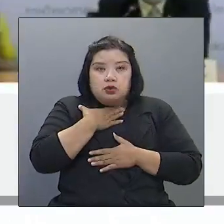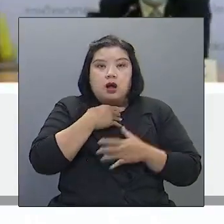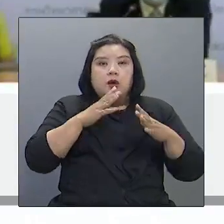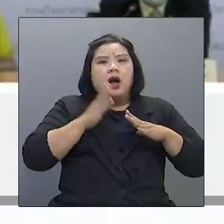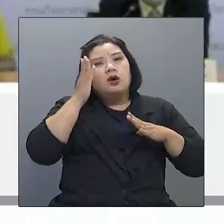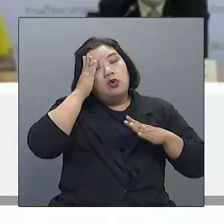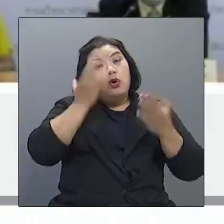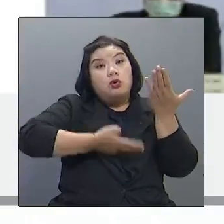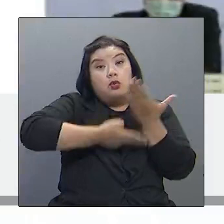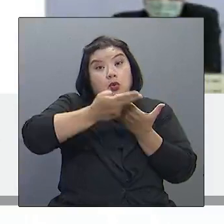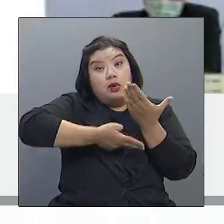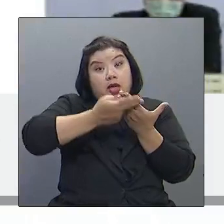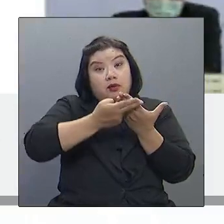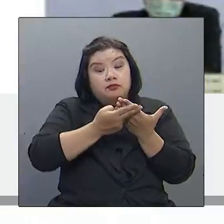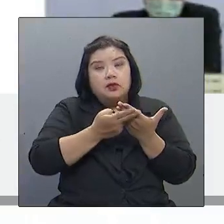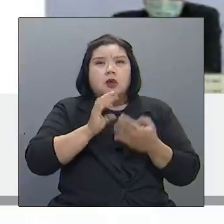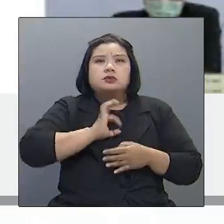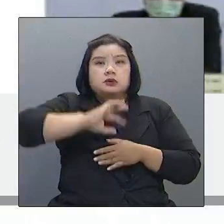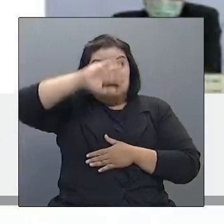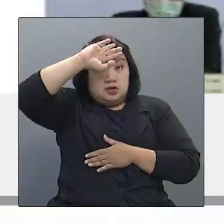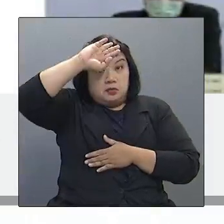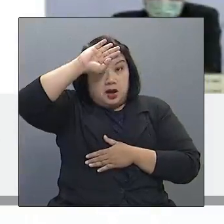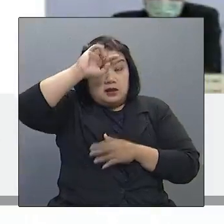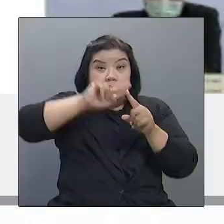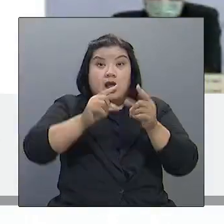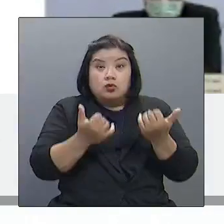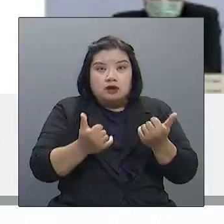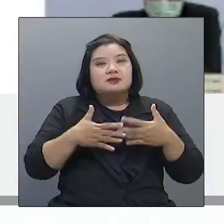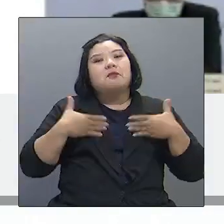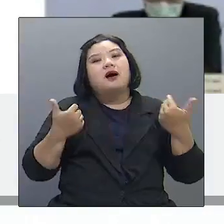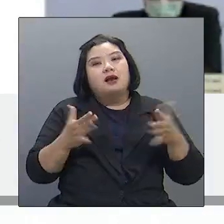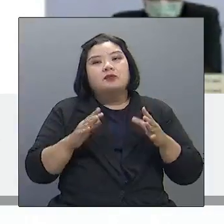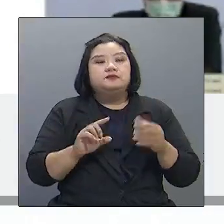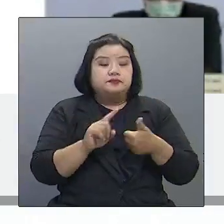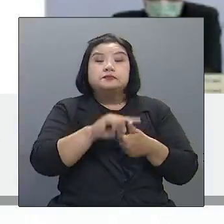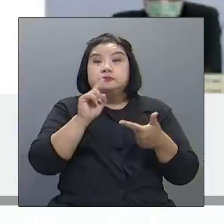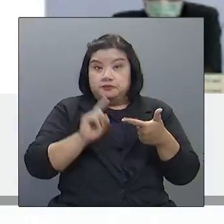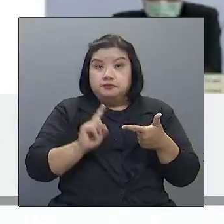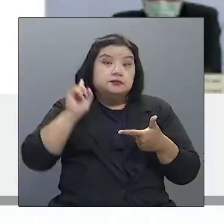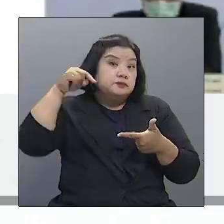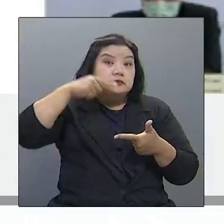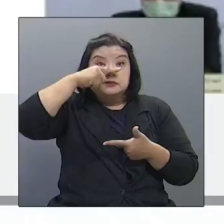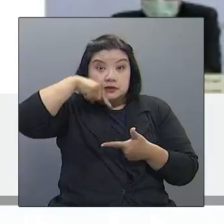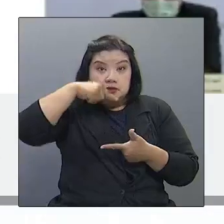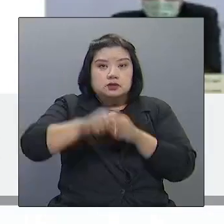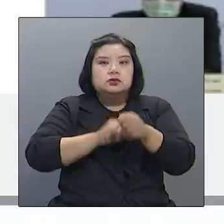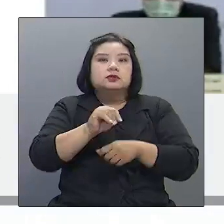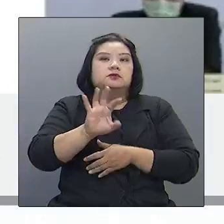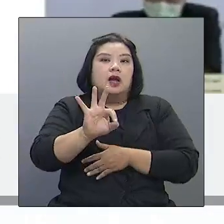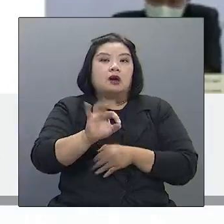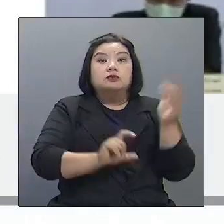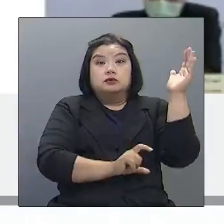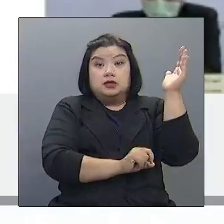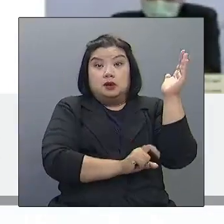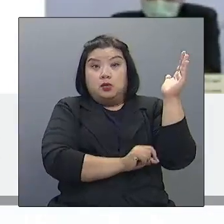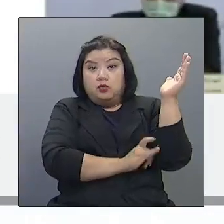งแรมแห่งหนึ่งขณะนี้หายแล้วนะคะส่วนคนที่2เป็นหญิงไทยอายุ49ปีเดินทางมาจากสิงคโปร์รักษ